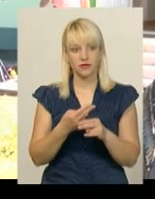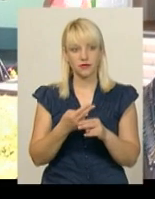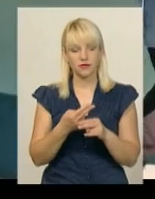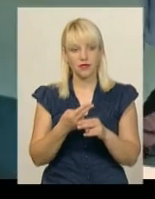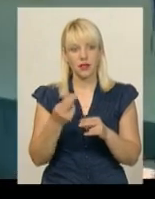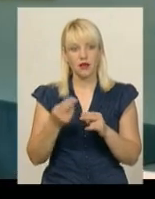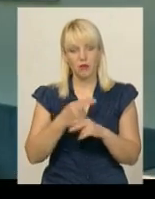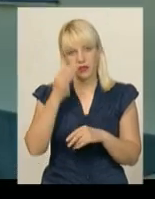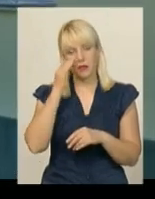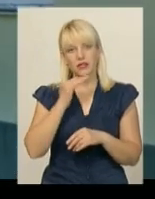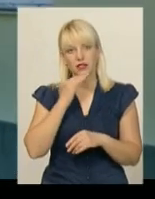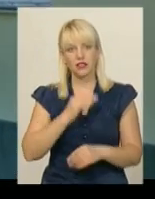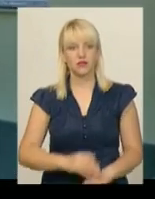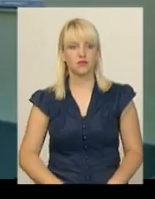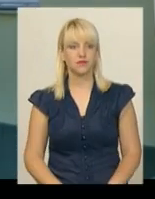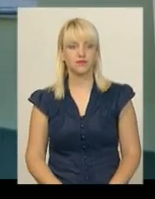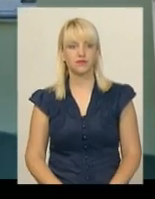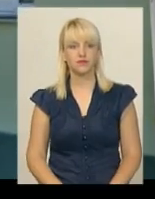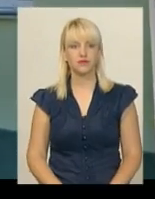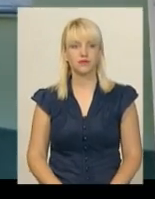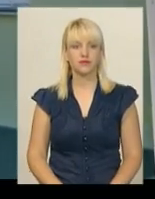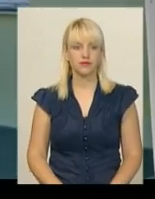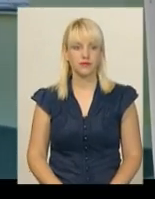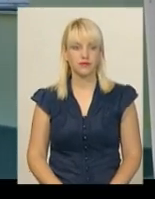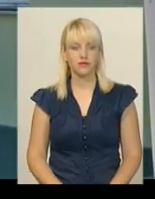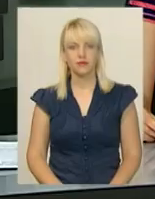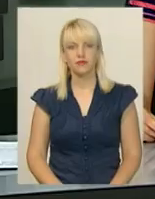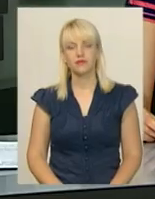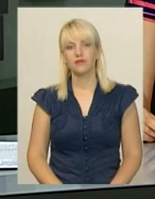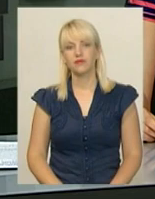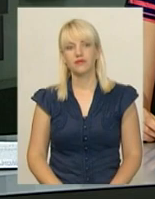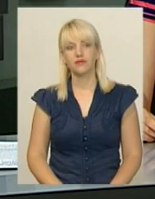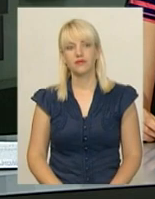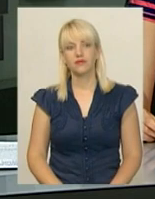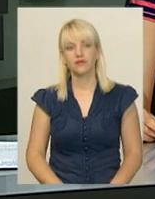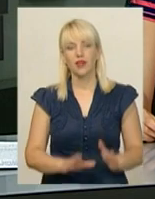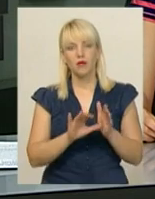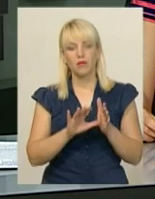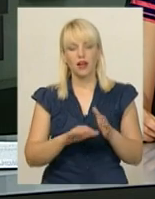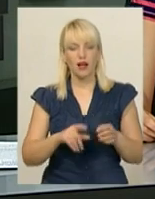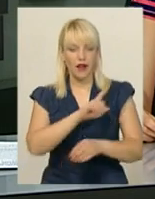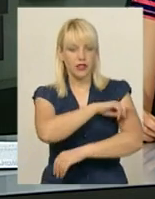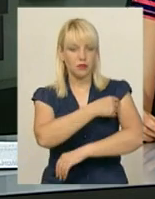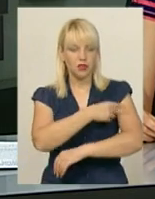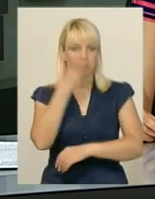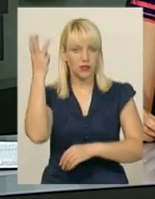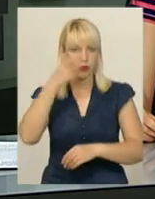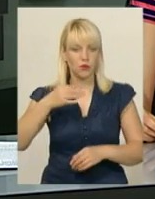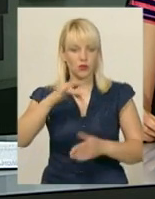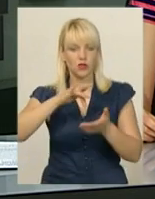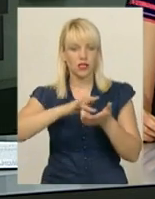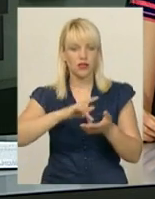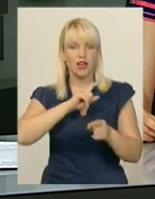без батьків. Дарина Денисенко, Юрій Чорний, новини Поділля Центр. Бригада медиків Хмельницького обласного центру